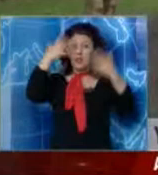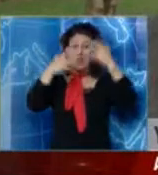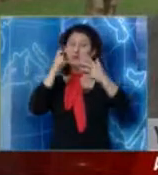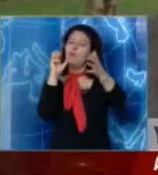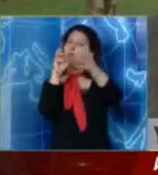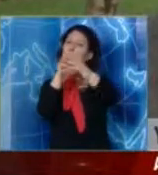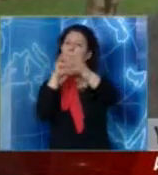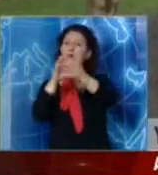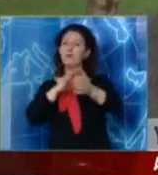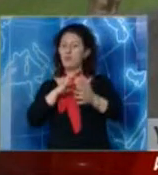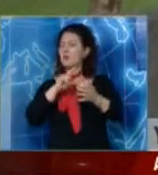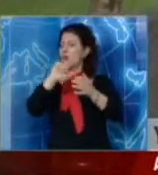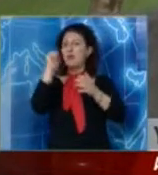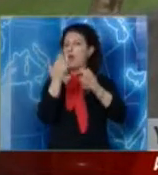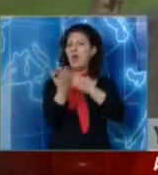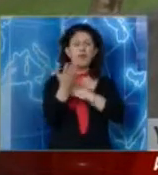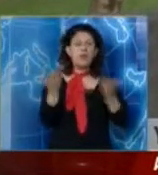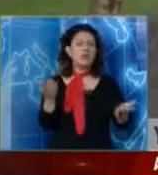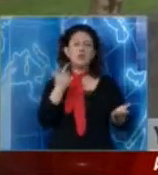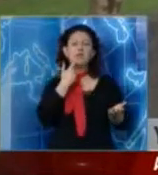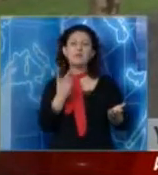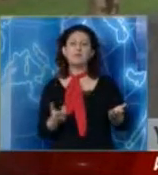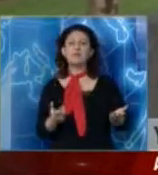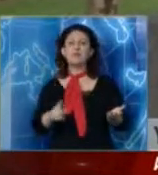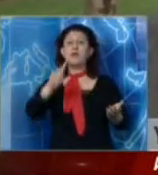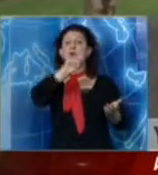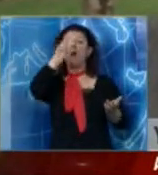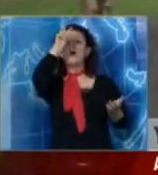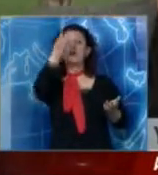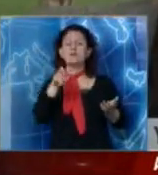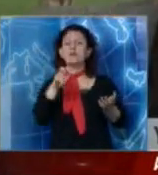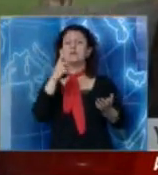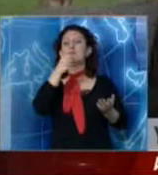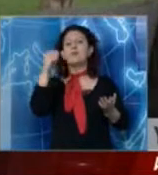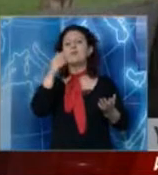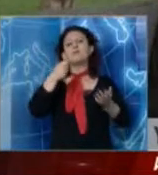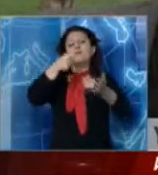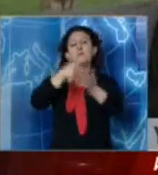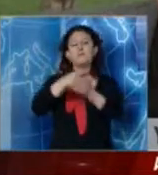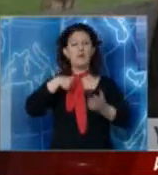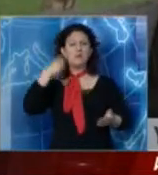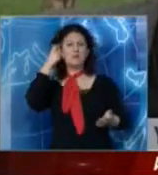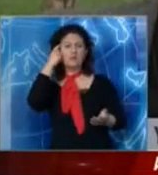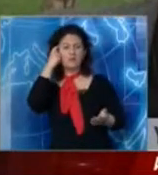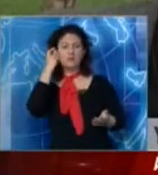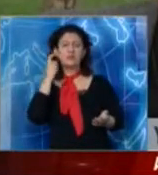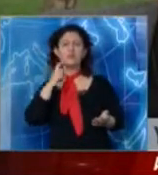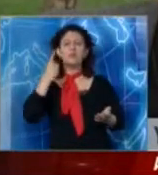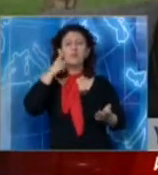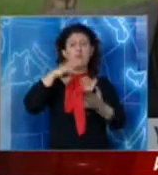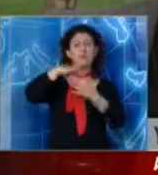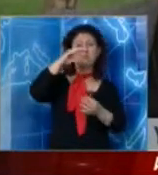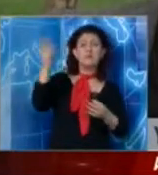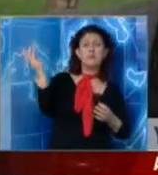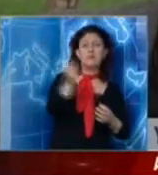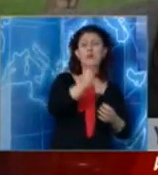var. Değerli evrak deyince nedir bunun mahiyetini sorabilir miyim dedim. 18 lira talep ettiler. Ben de düşündüm. Benim gibi binlerce kişiden bu para